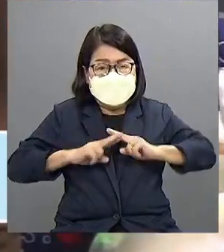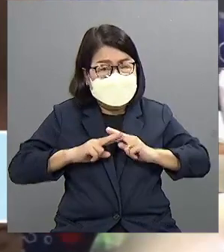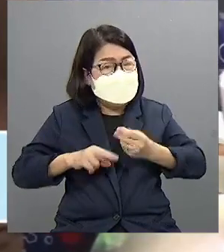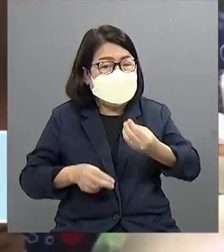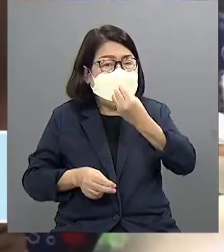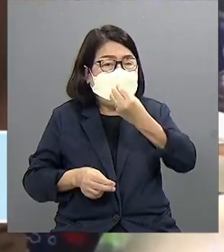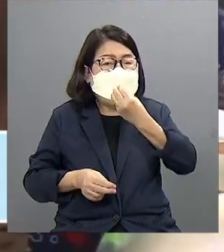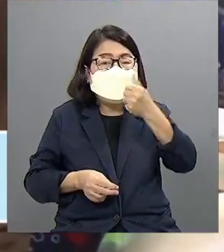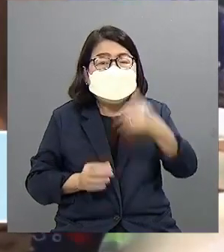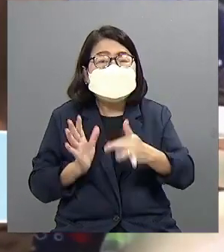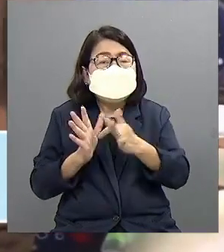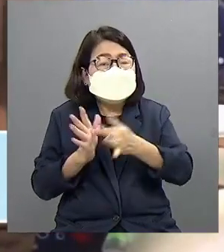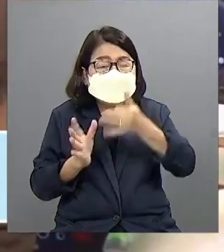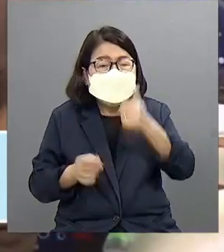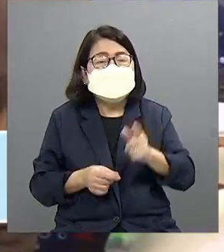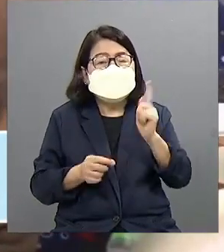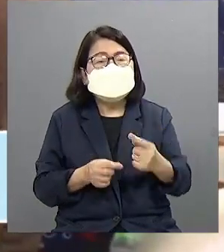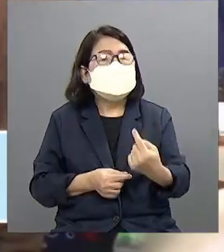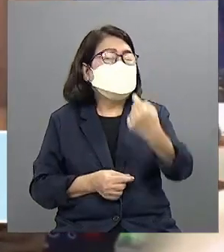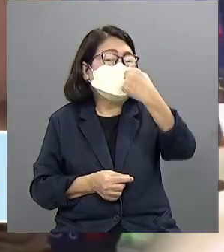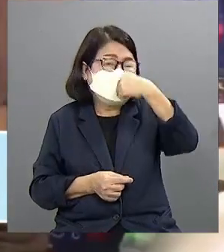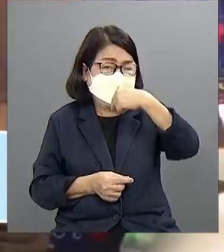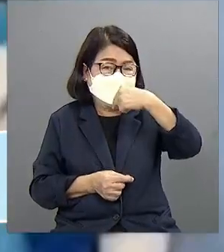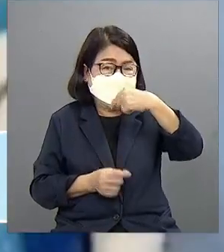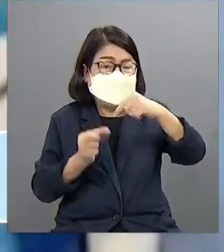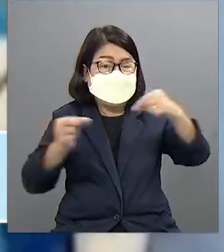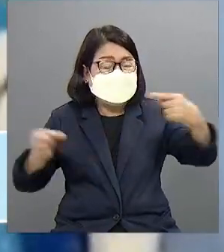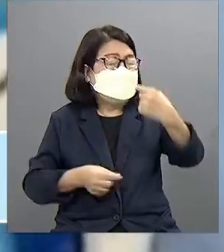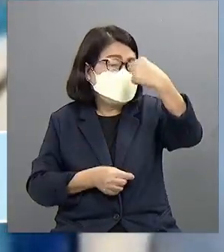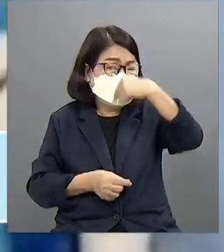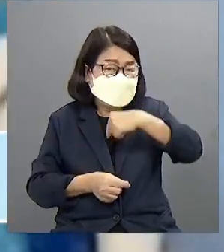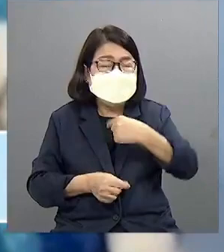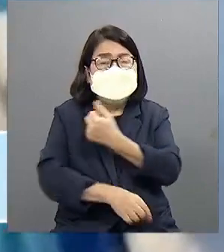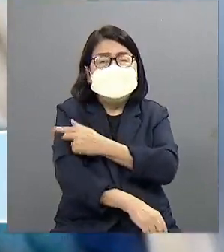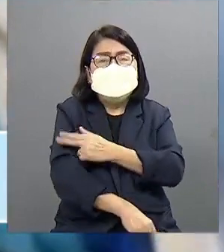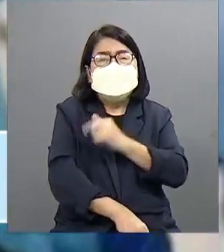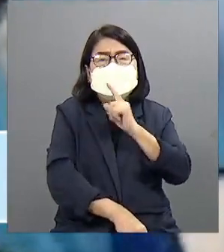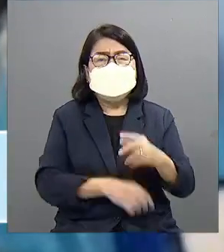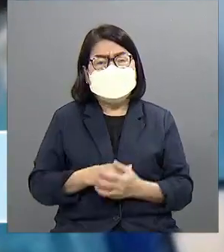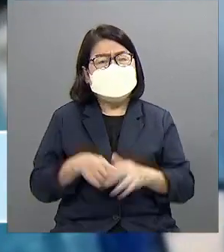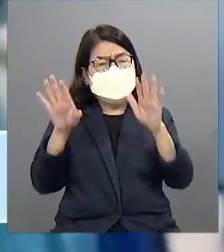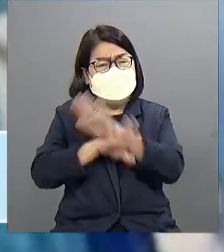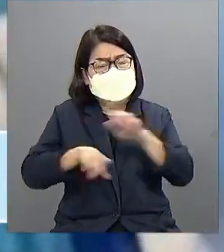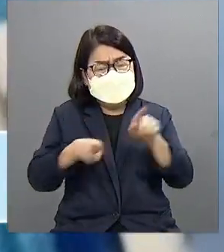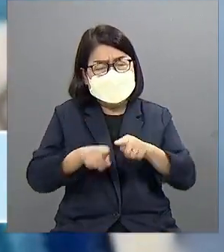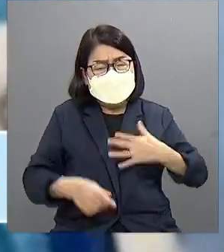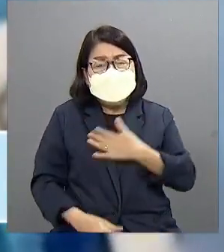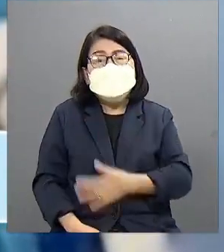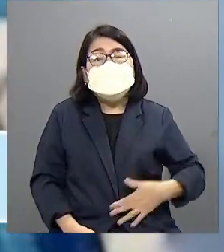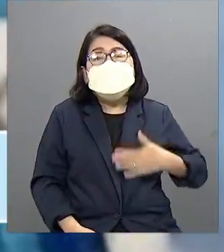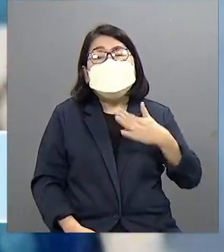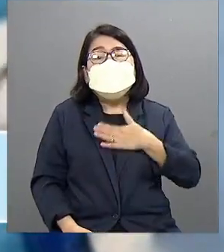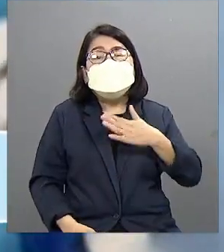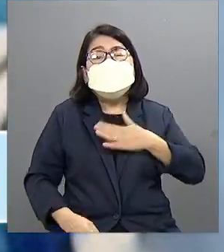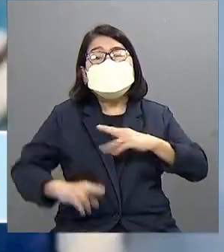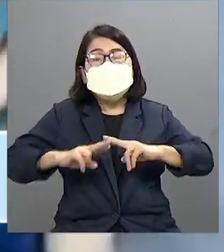เลยนะคะคือคุณหมอเนี่ยเขาบอกว่าลูกสาวเนี่ยเหมือนจะมีอาการแพ้ภูมิตัวเองเหมือนกับโรคพุ่มพวงอ่ะที่เราได้ยินกันเนี่ย